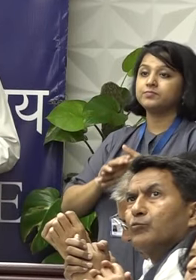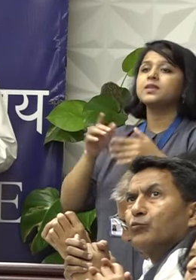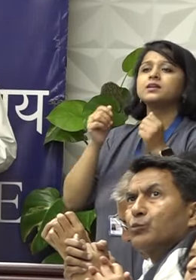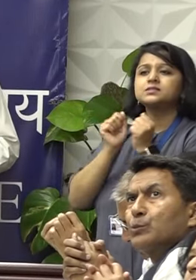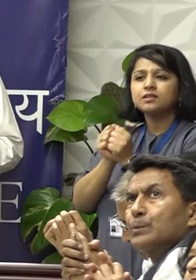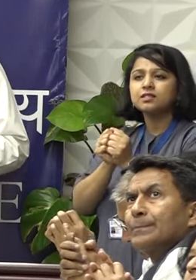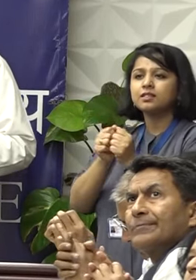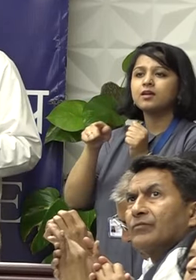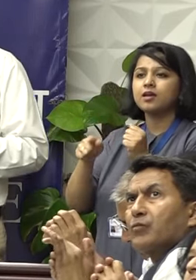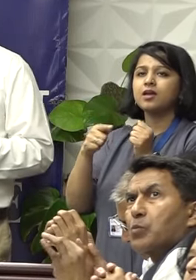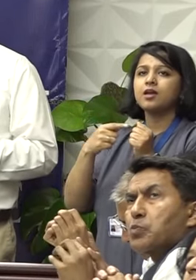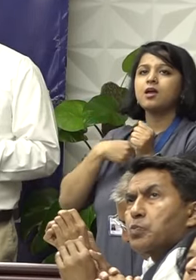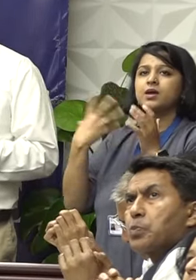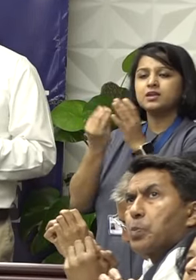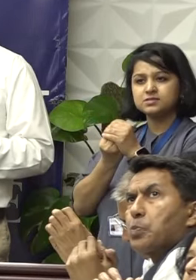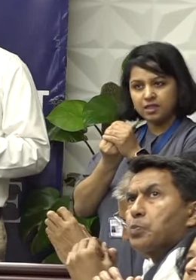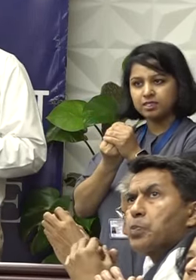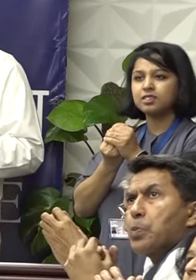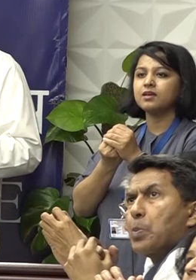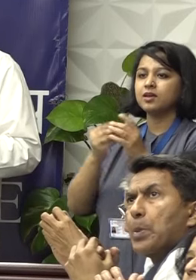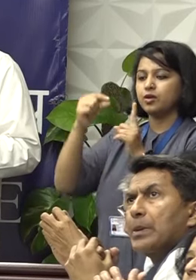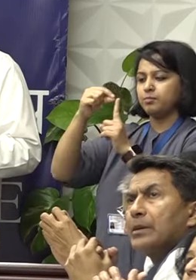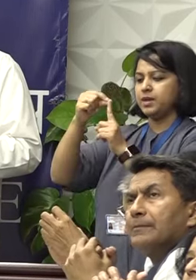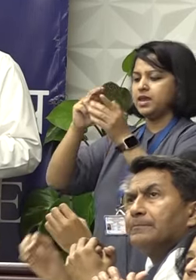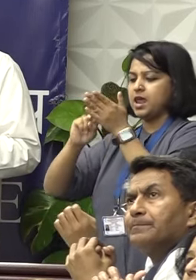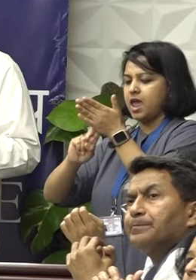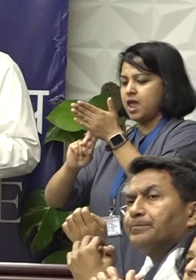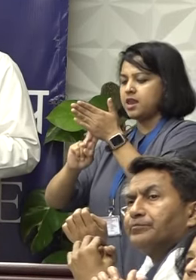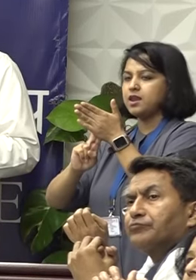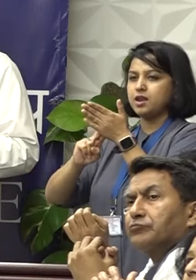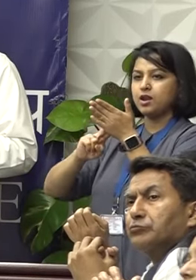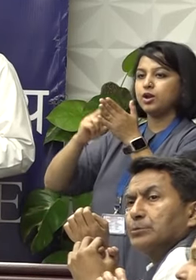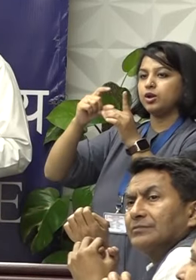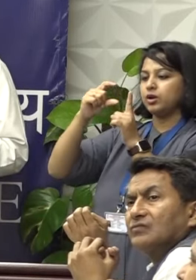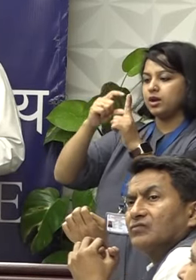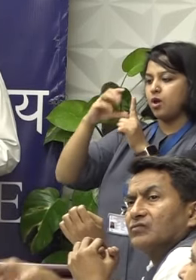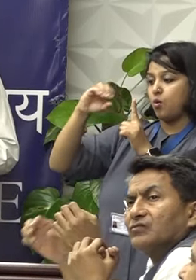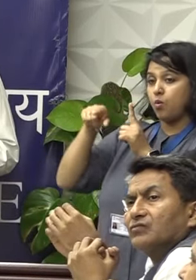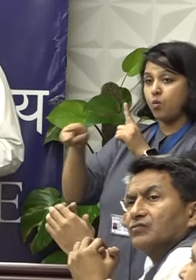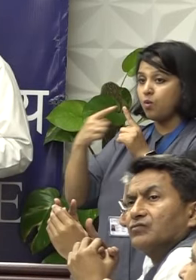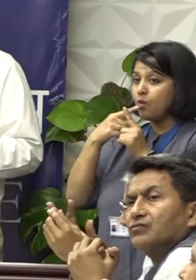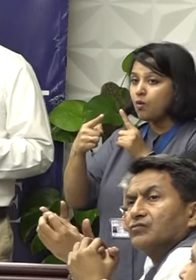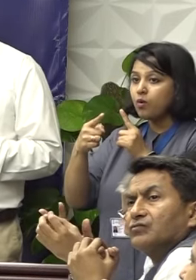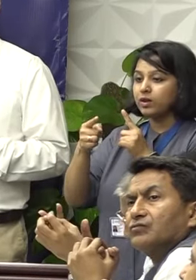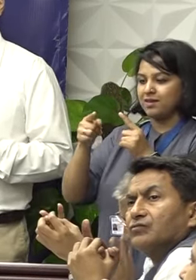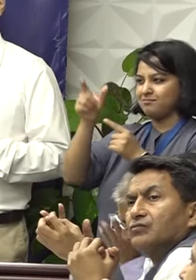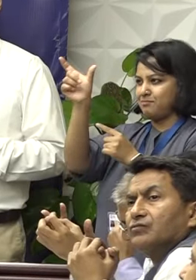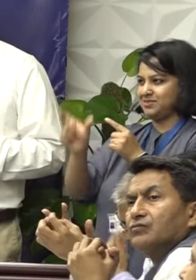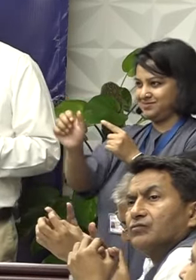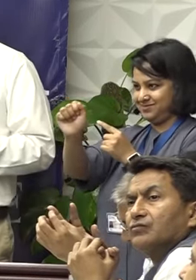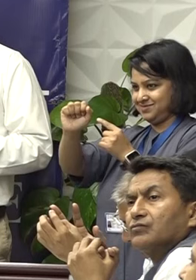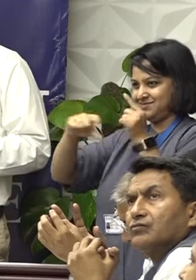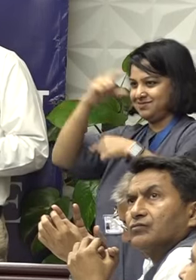इसी के साथ हमारे बीच उपस्थित हैं P&O इंटरनेशनल एसोसिएशन के रिप्रेजेंटेटिव्स जो रोबोटिक और